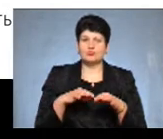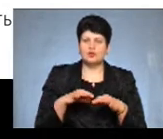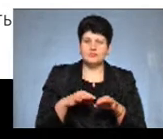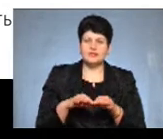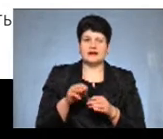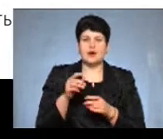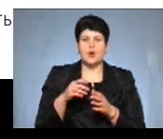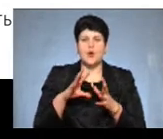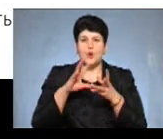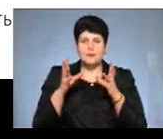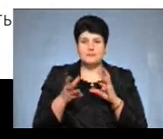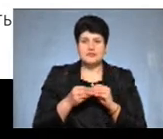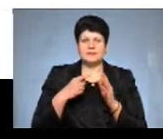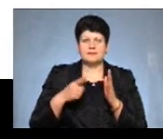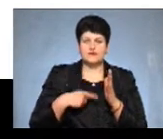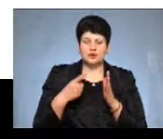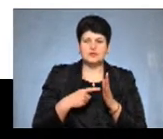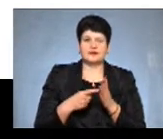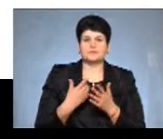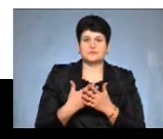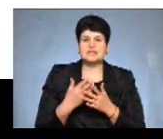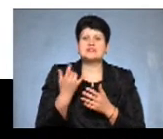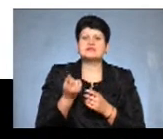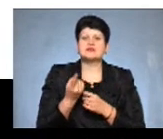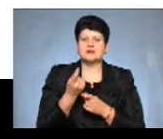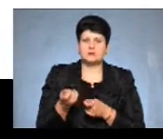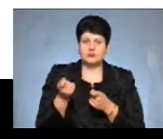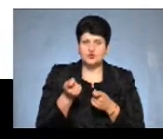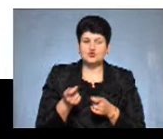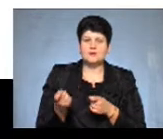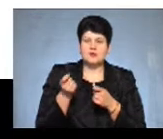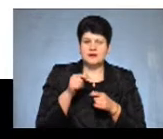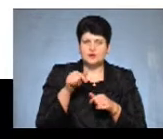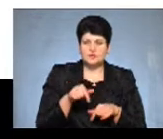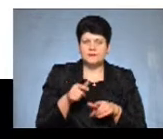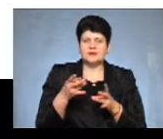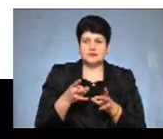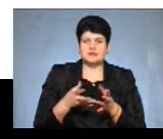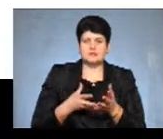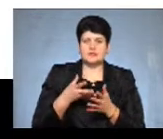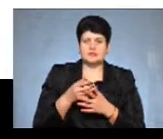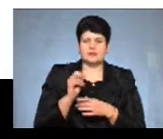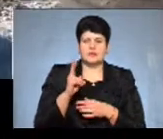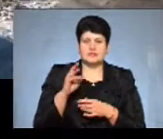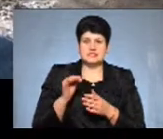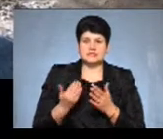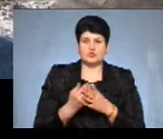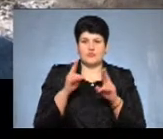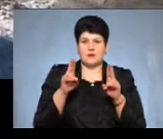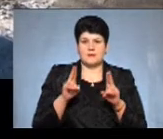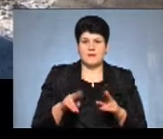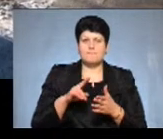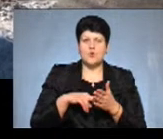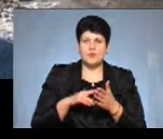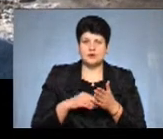двигуна, звідки возиться автомобіль. Щоб завести іномарку в Україну, треба сплатити акциз, який розраховується за новими правилами. Податок на